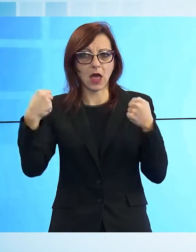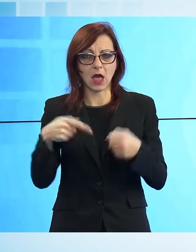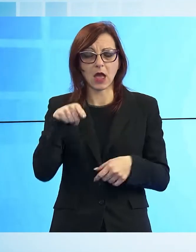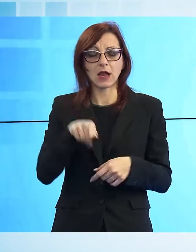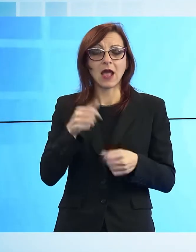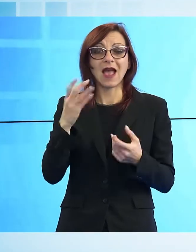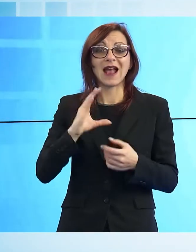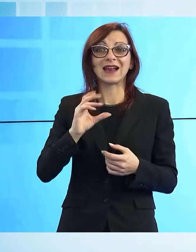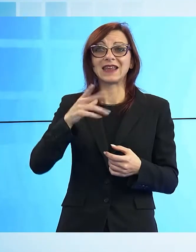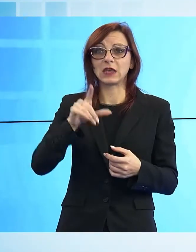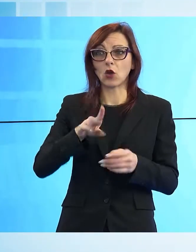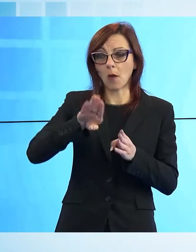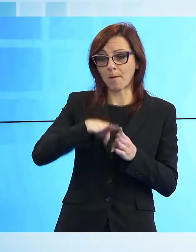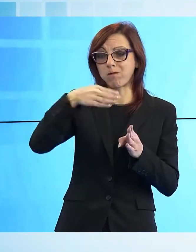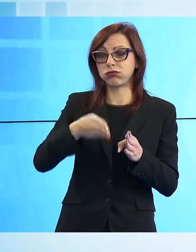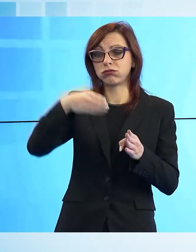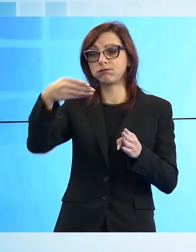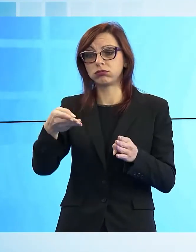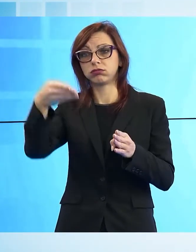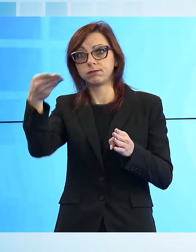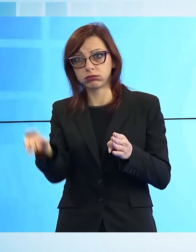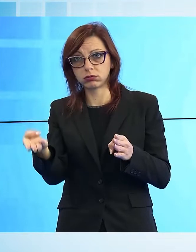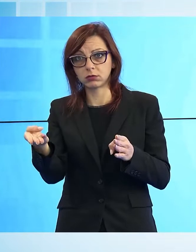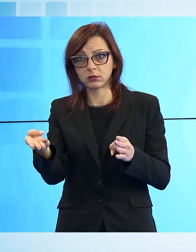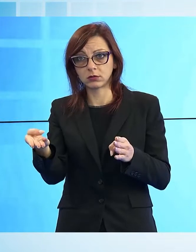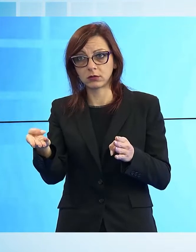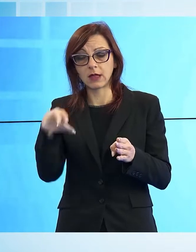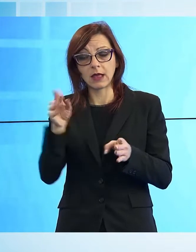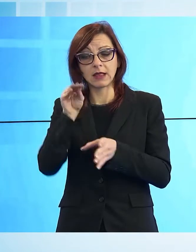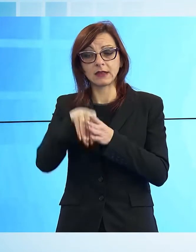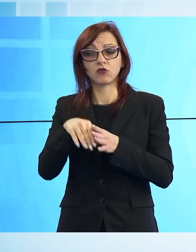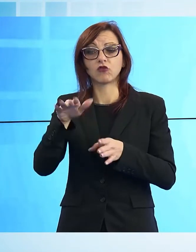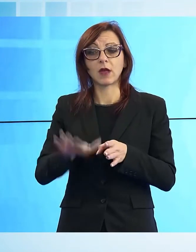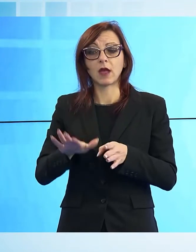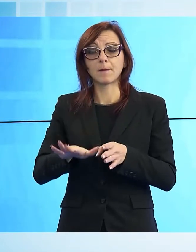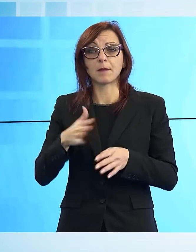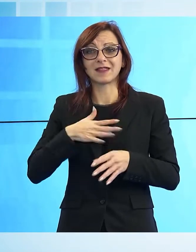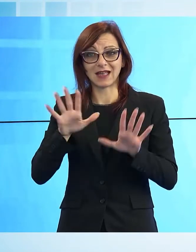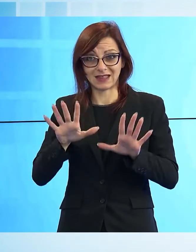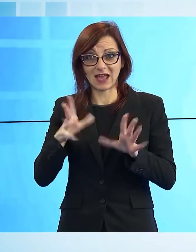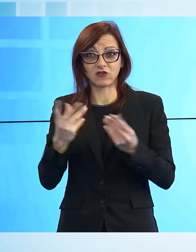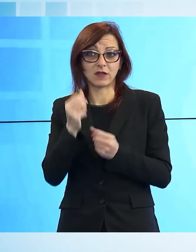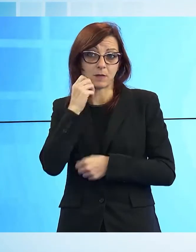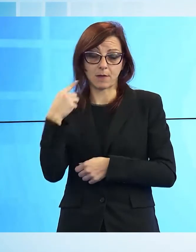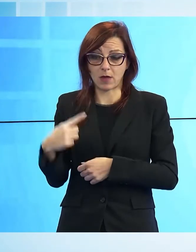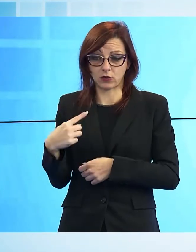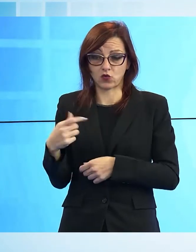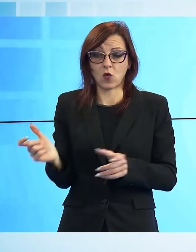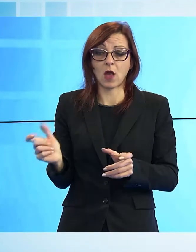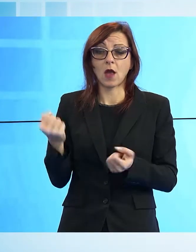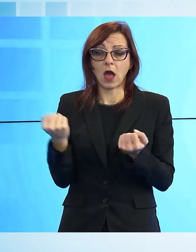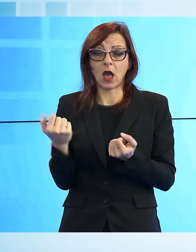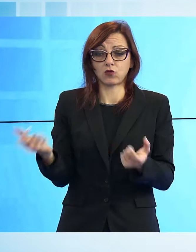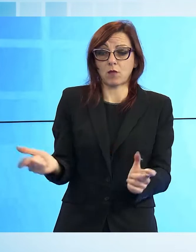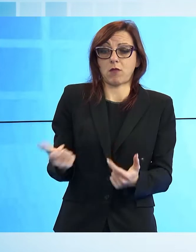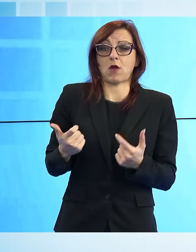finendo cappottata in mezzo alla carreggiata. A bordo una bambina di 10 anni insieme alla madre, che sono rimaste incastrate